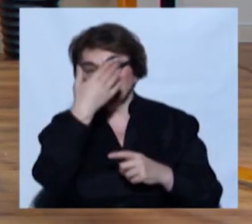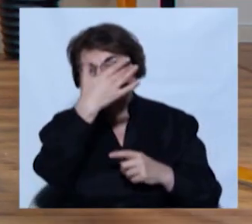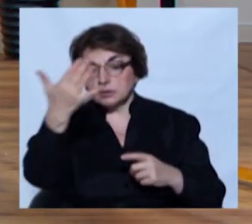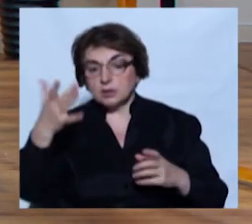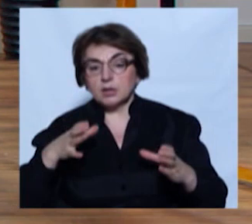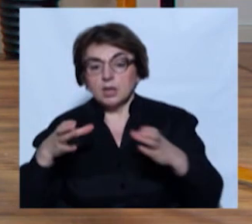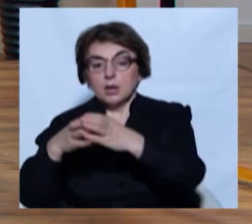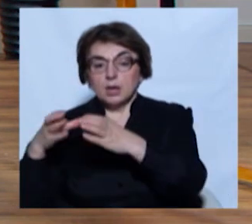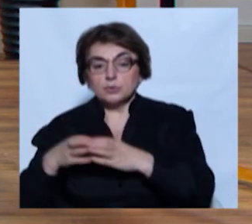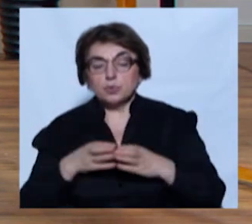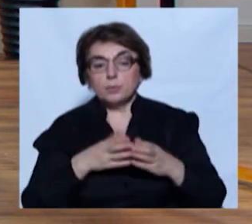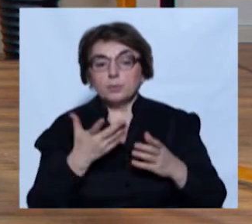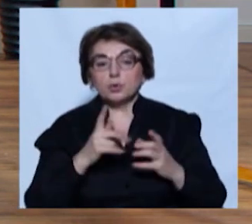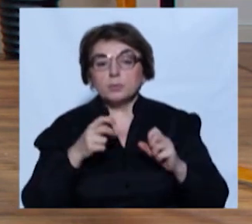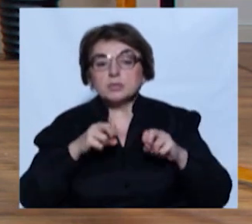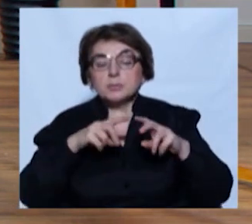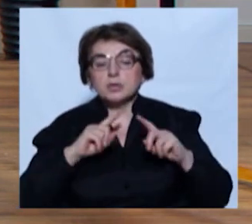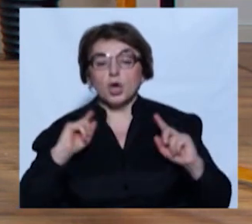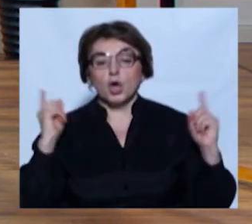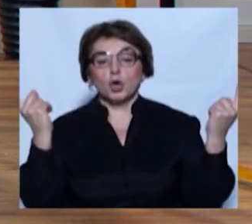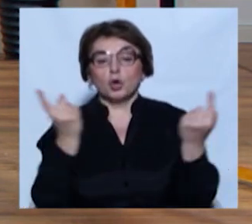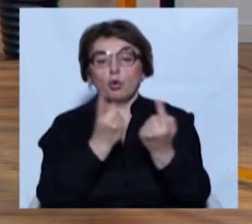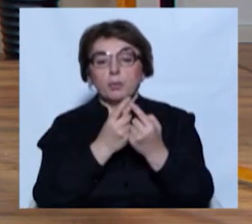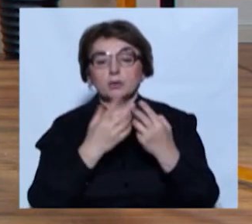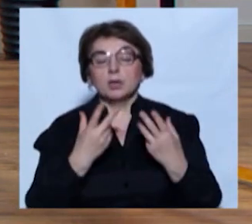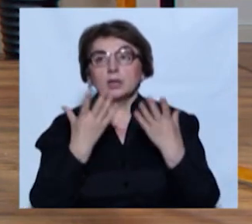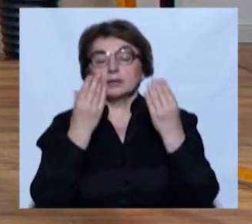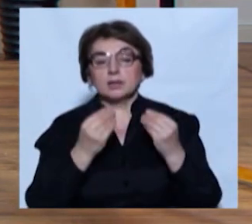გარემოს დაცვის მიმართულებით, რომელიც გლობალური გარემოს დაცვითი